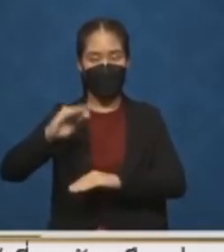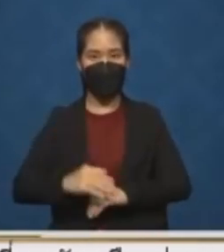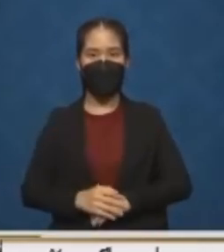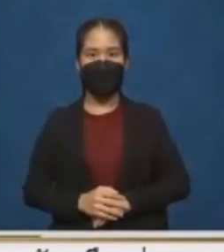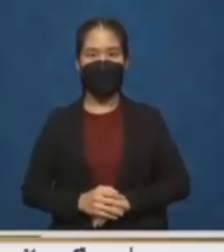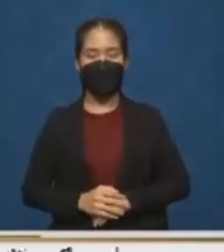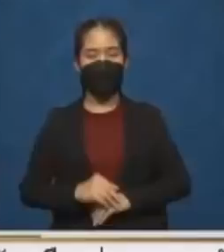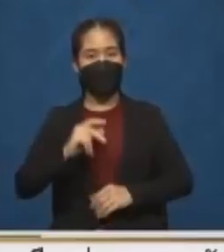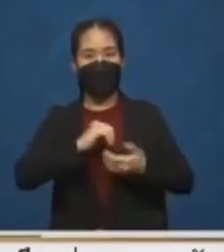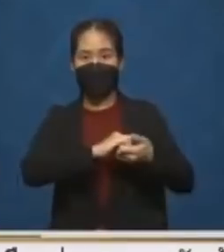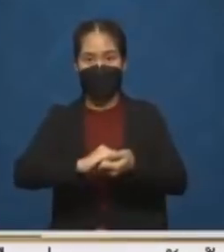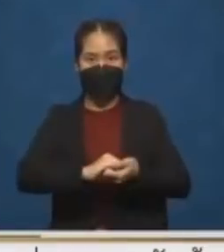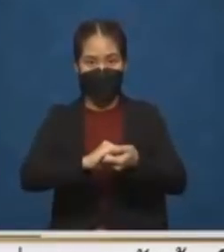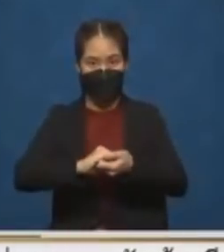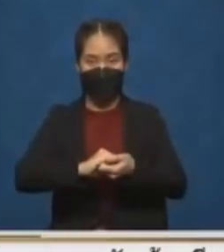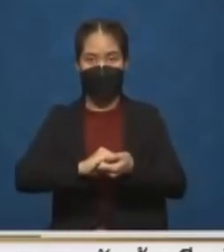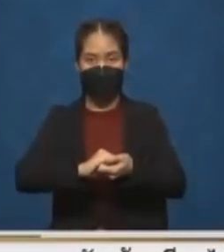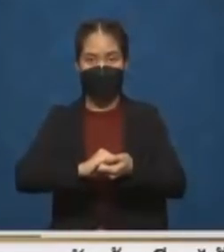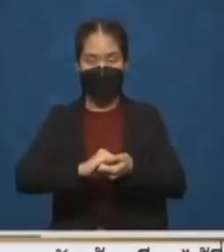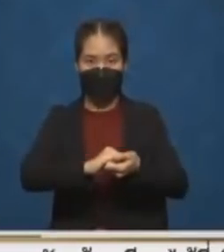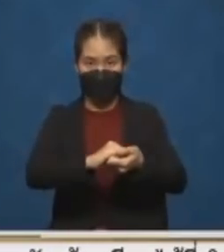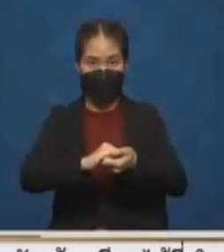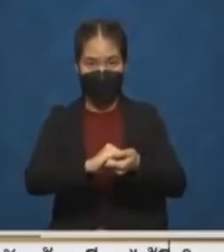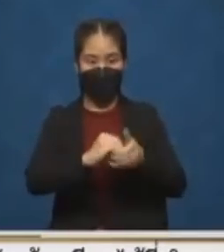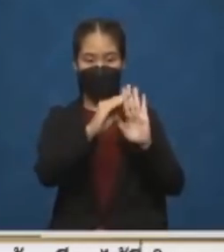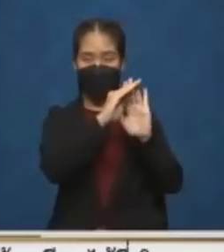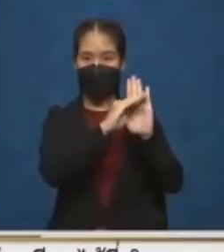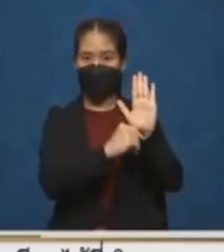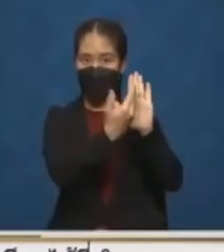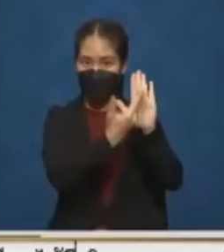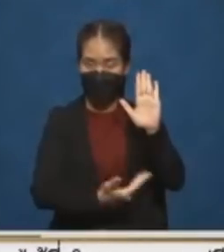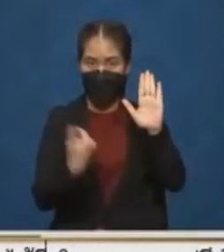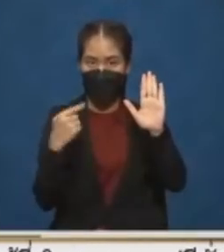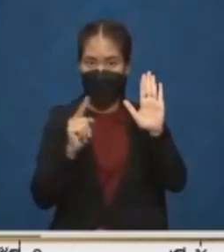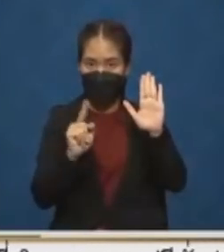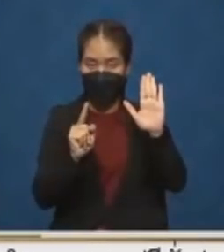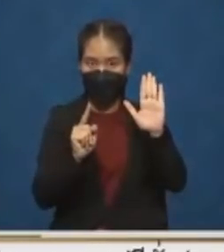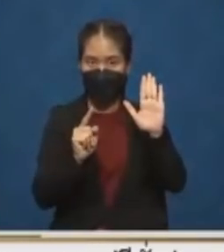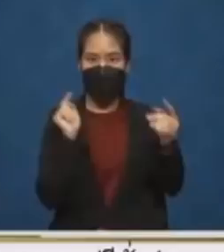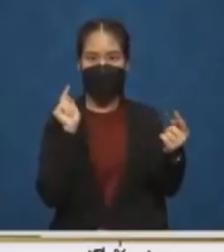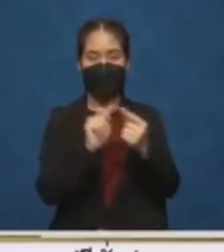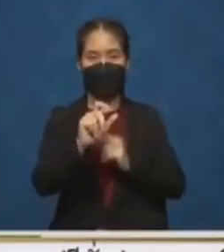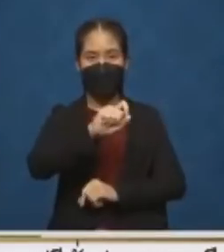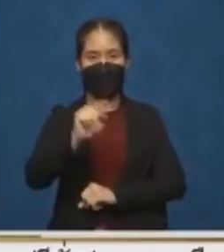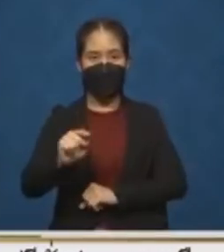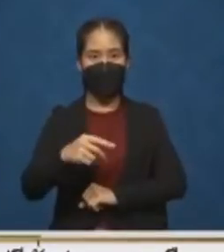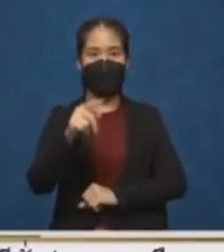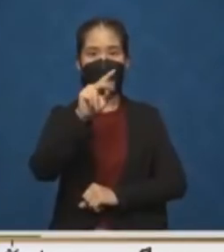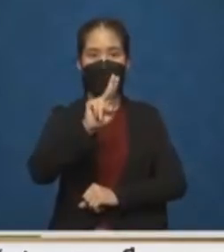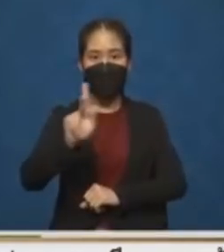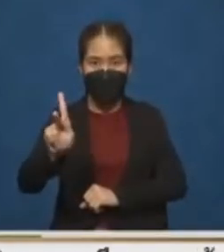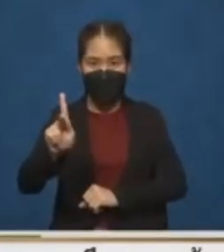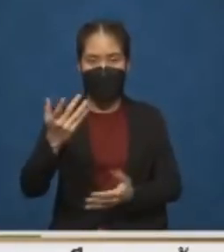ข้อสัญญาดงกลาวไม่มีสภาพบงคบกฎหมาย ต่ทงบริษัท Astra อักฤษ ต่อทั้งบริัท Astra ในปเทศไย